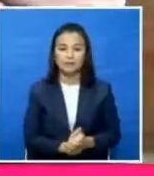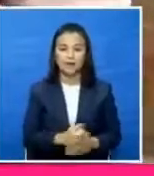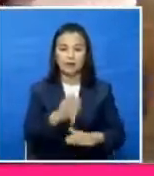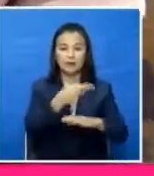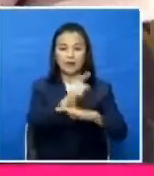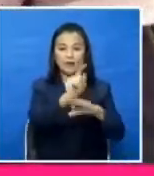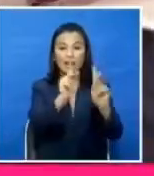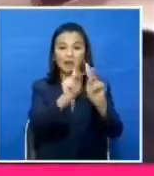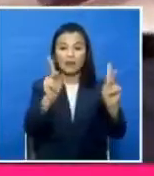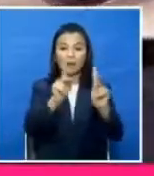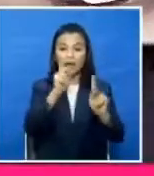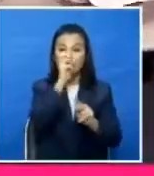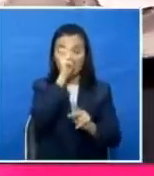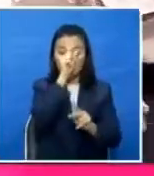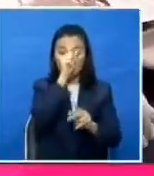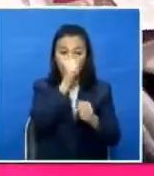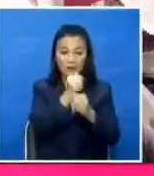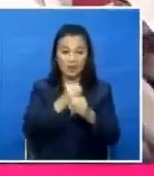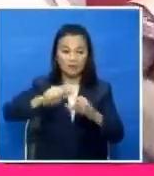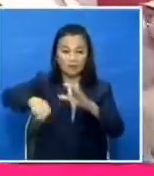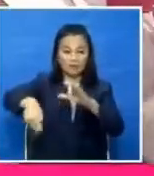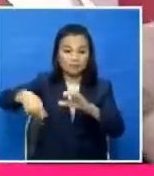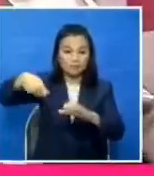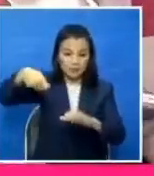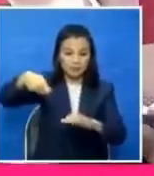มการสุ่มตักลูกบอลครั้งที่1